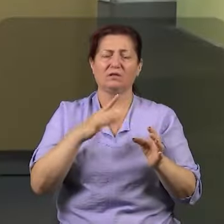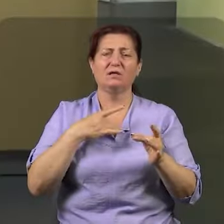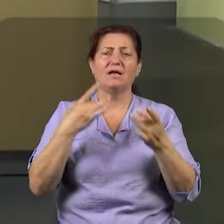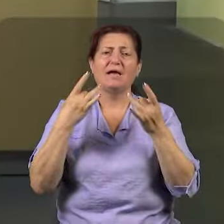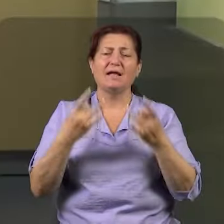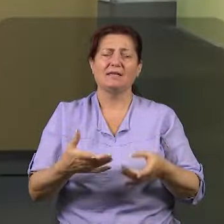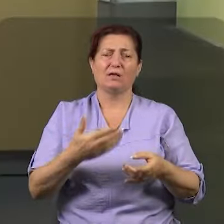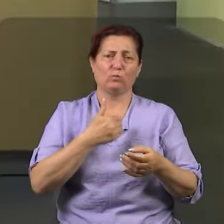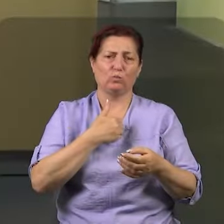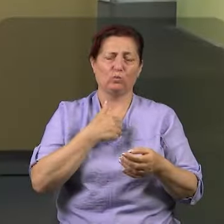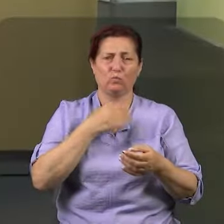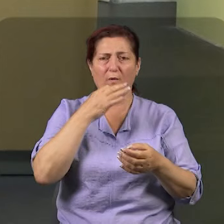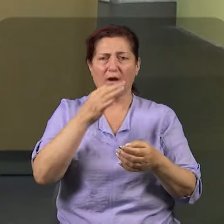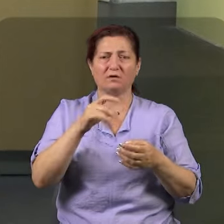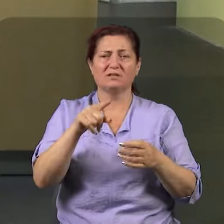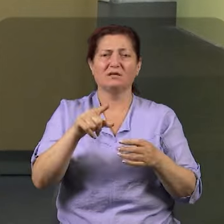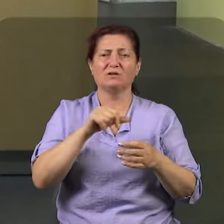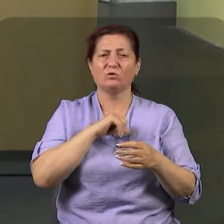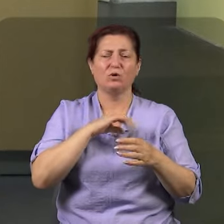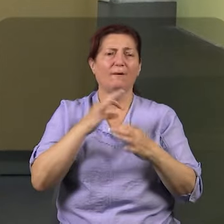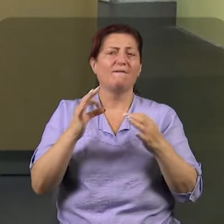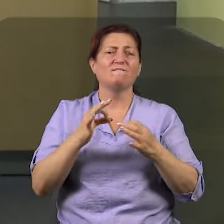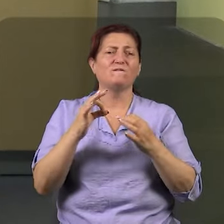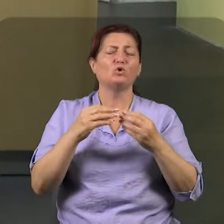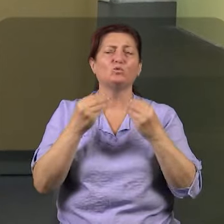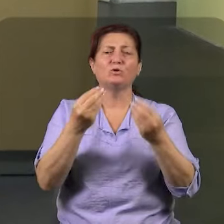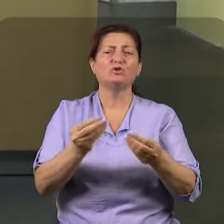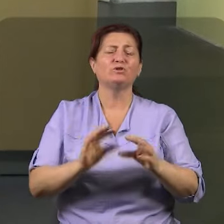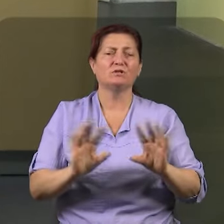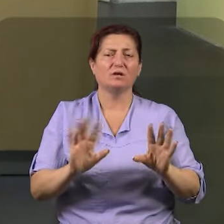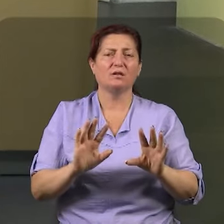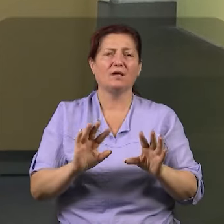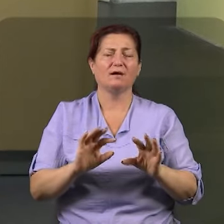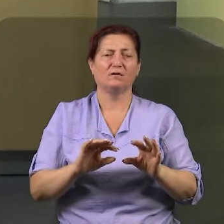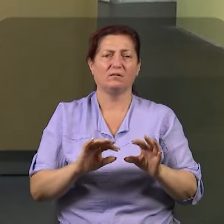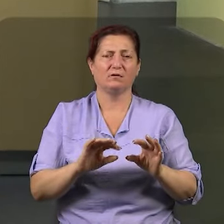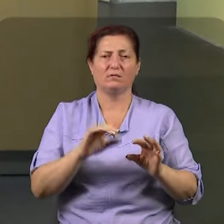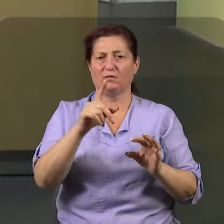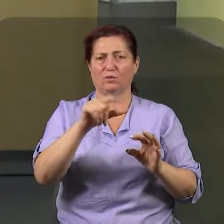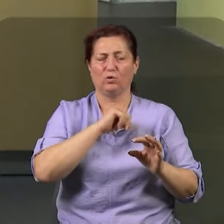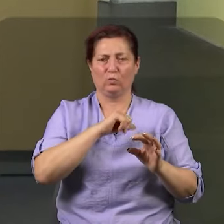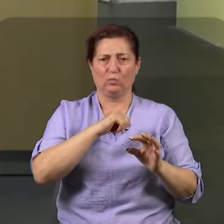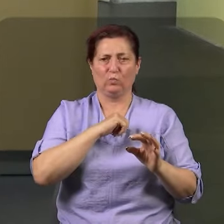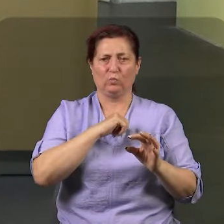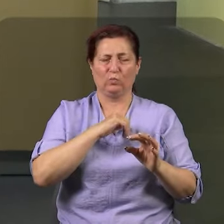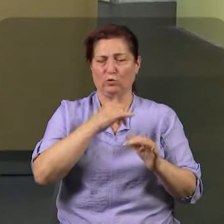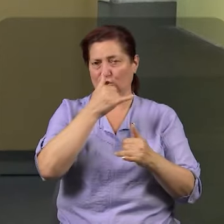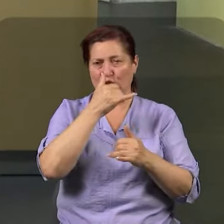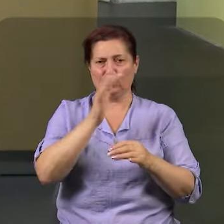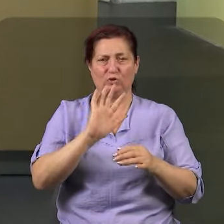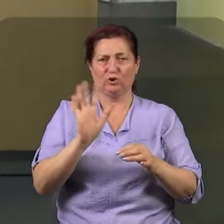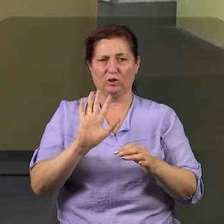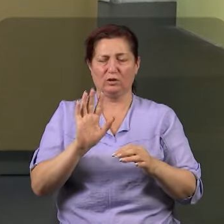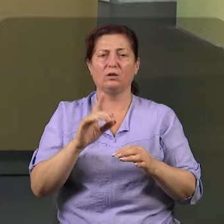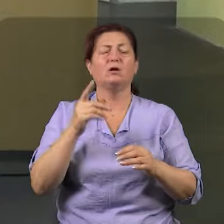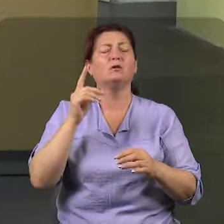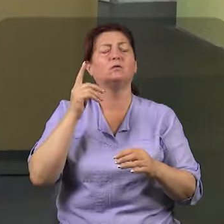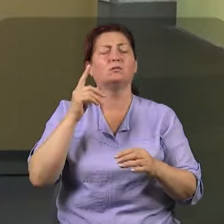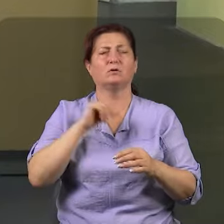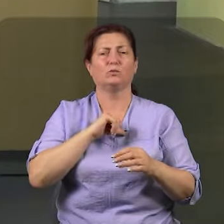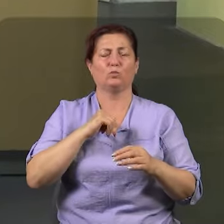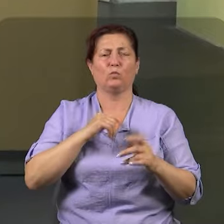ասել, որ եթե այդ հատվածը նույնիսկ ոչինչ չտայի, ոչ մի լումա չտային, հա, դա ամբողջ մեծ թերակատարումը դի չէր լինի։ Համաձայն եմ, այդտեղ կա